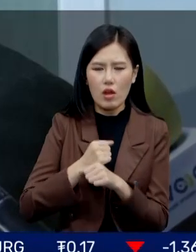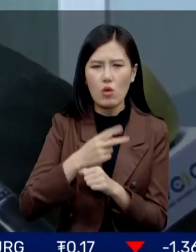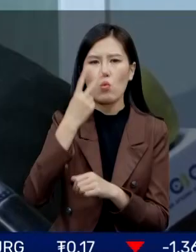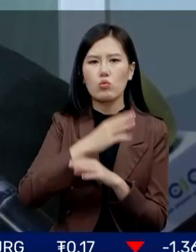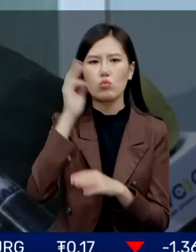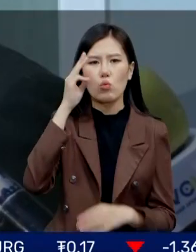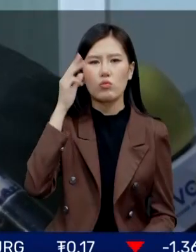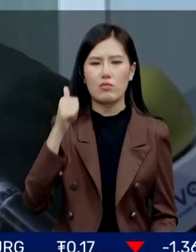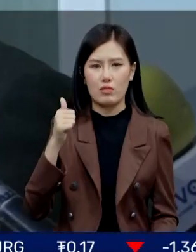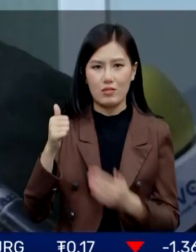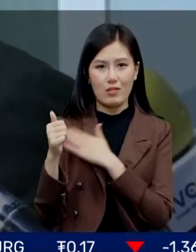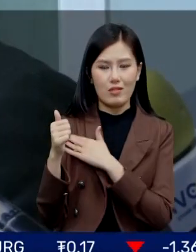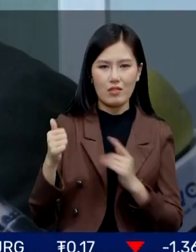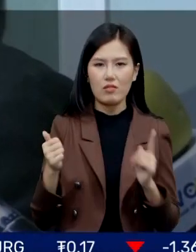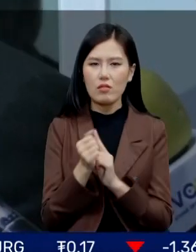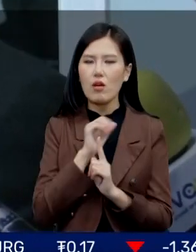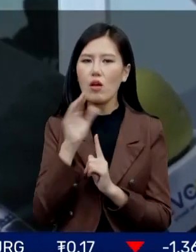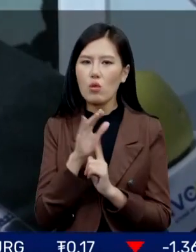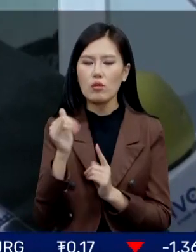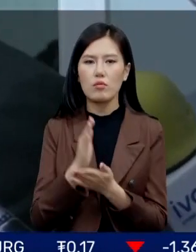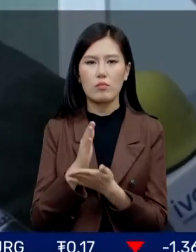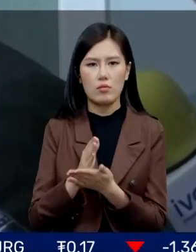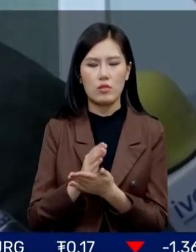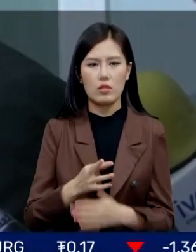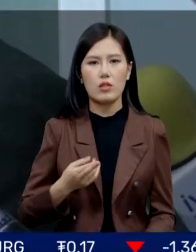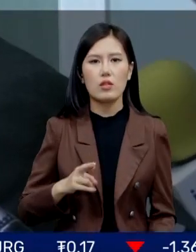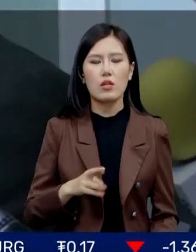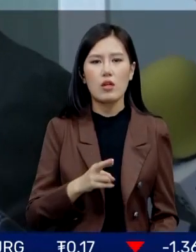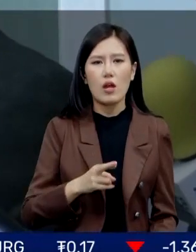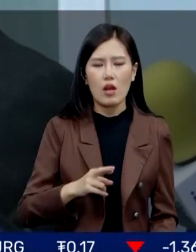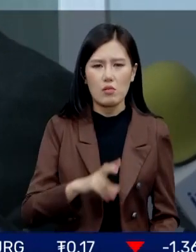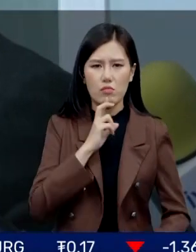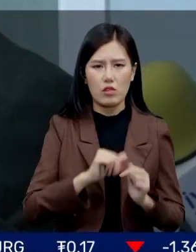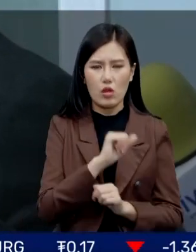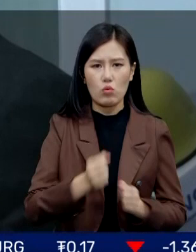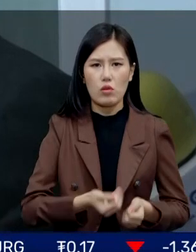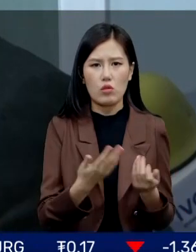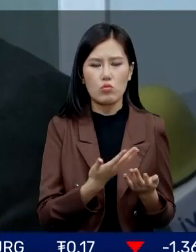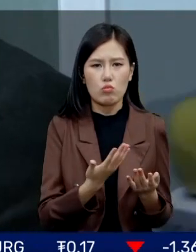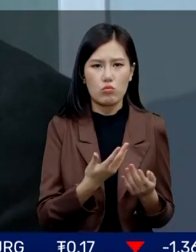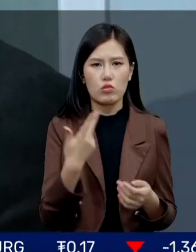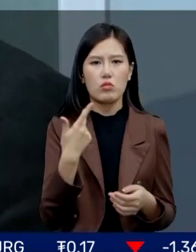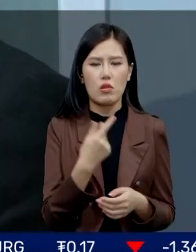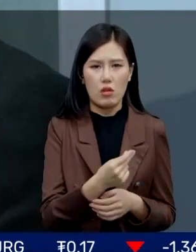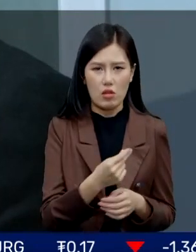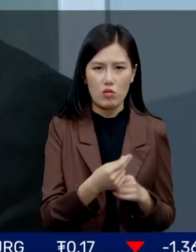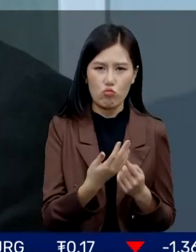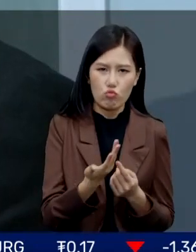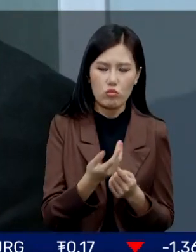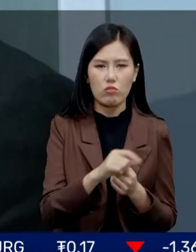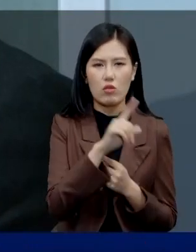авчээ. Гол асуудал нь болохоор энэ тариа их гард үйлдэлтэй холбоотой энэ асуудал нь бол алдагдсан. Эннээс болж